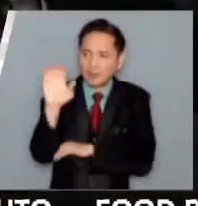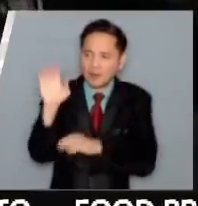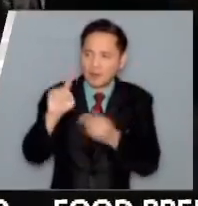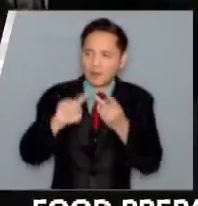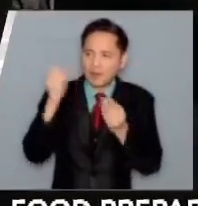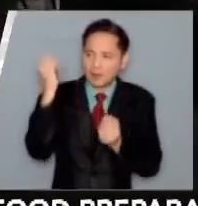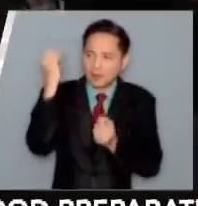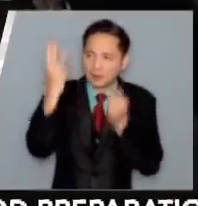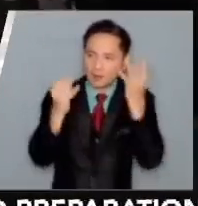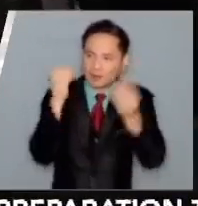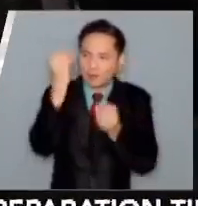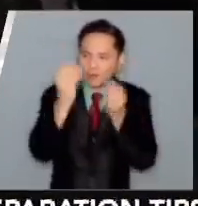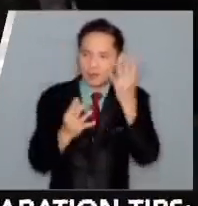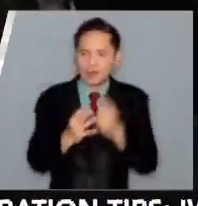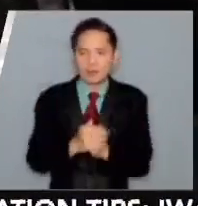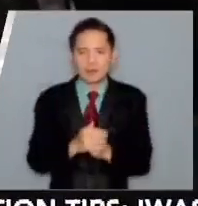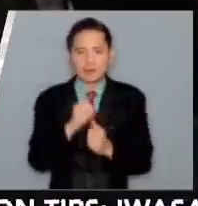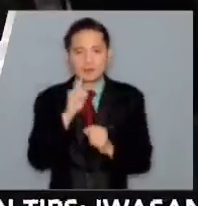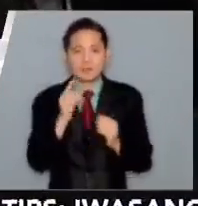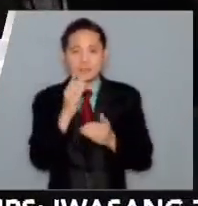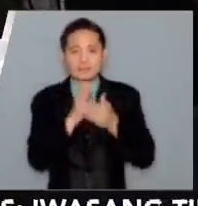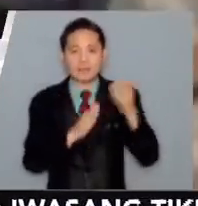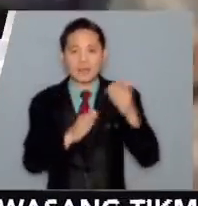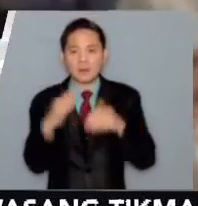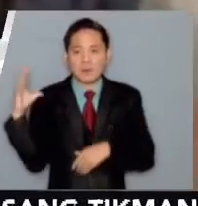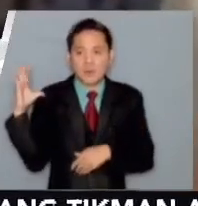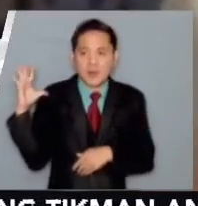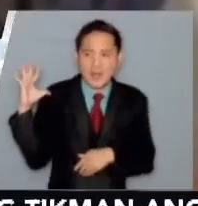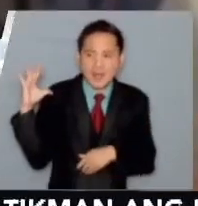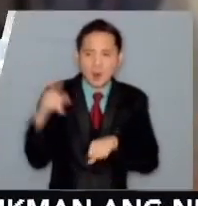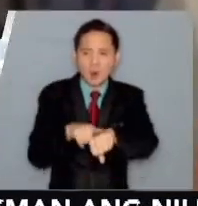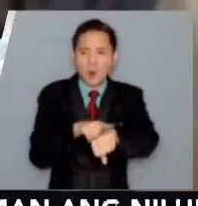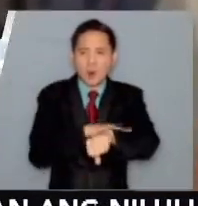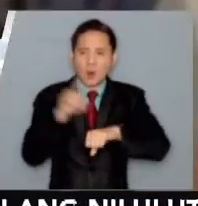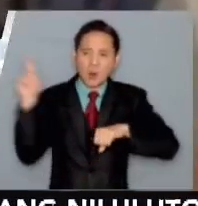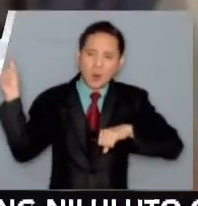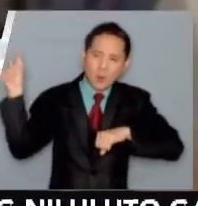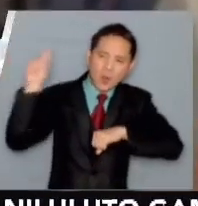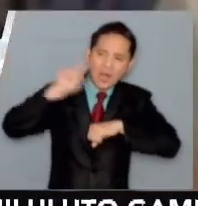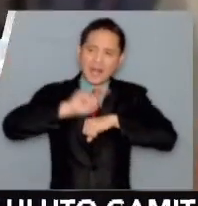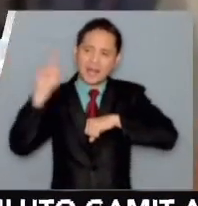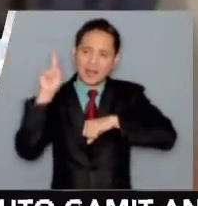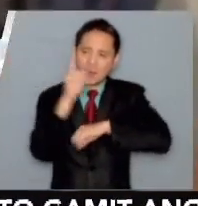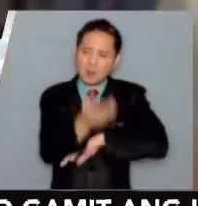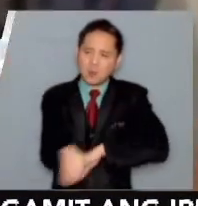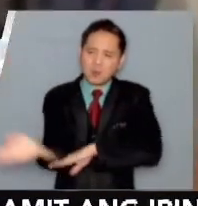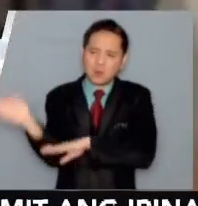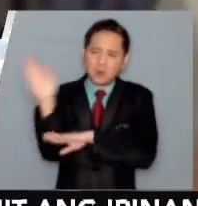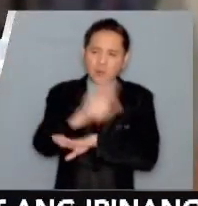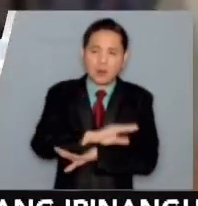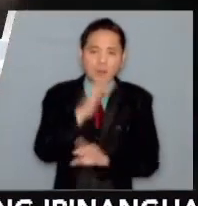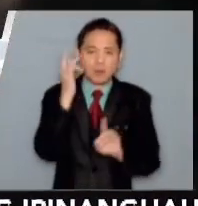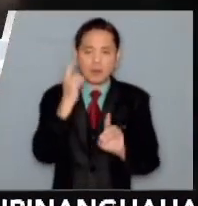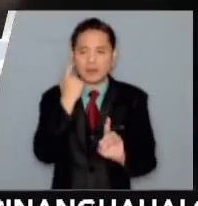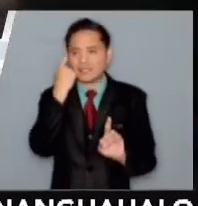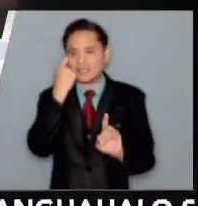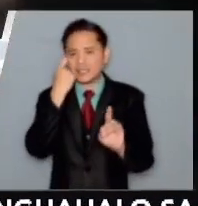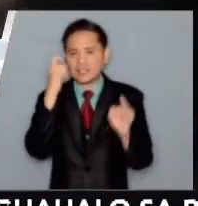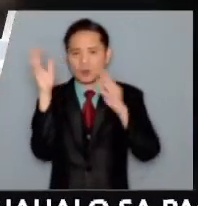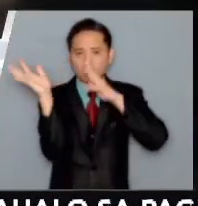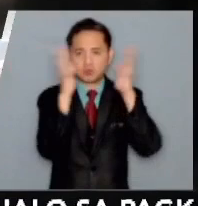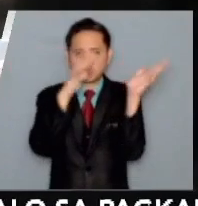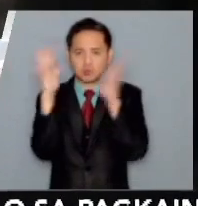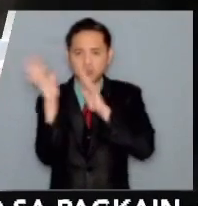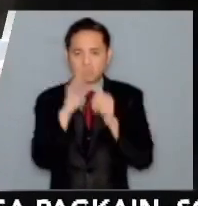mahigit isang araw naghihintay dito matapos ma-reschedule ang kanilang biyahe dahil sa nagdaang bagyo. Yung iba, hindi agad nabalitaan